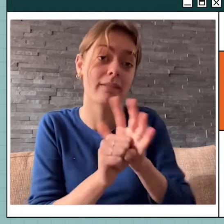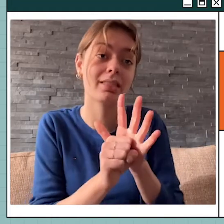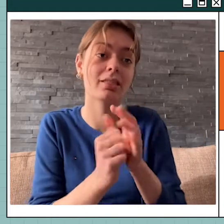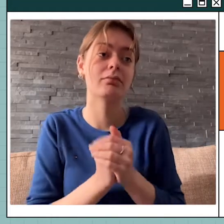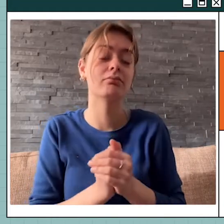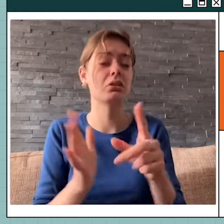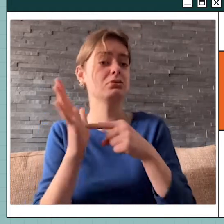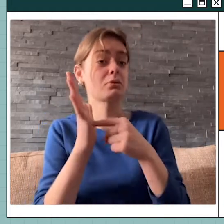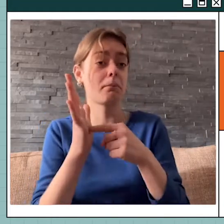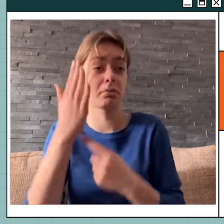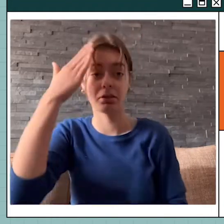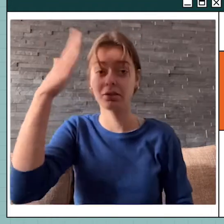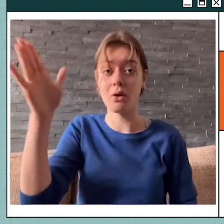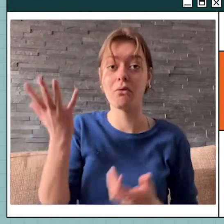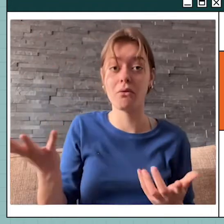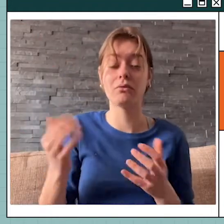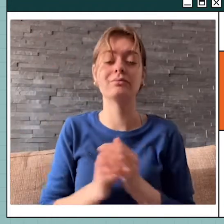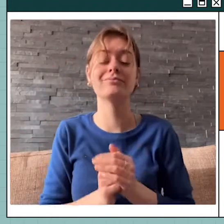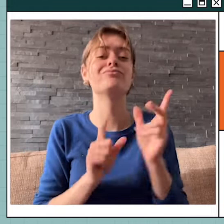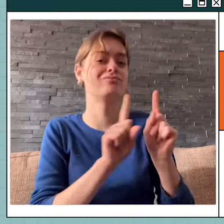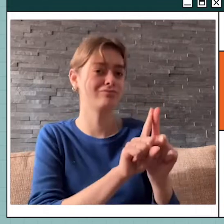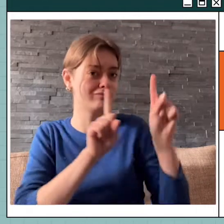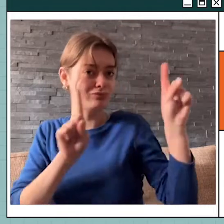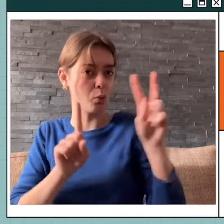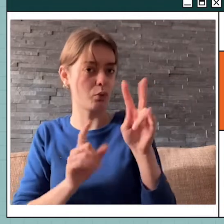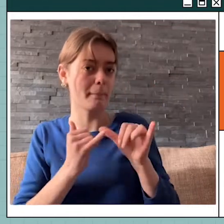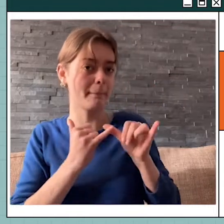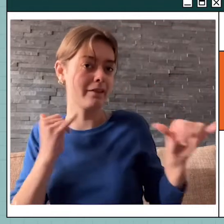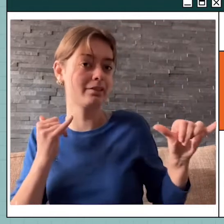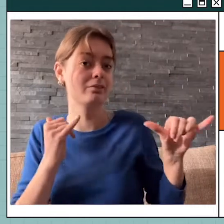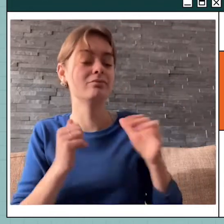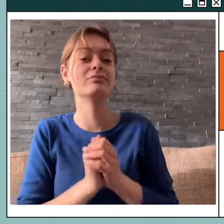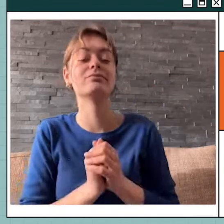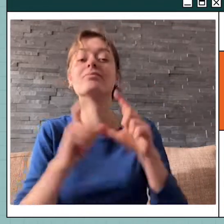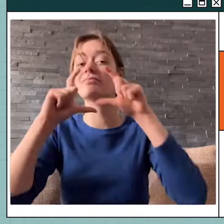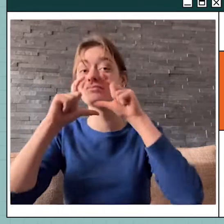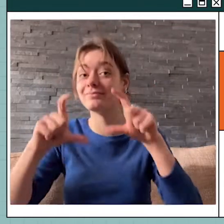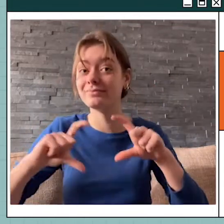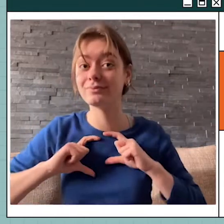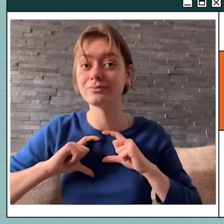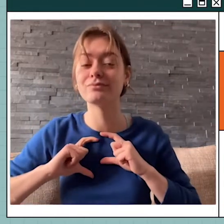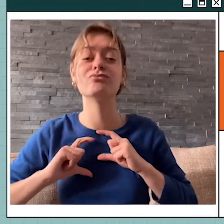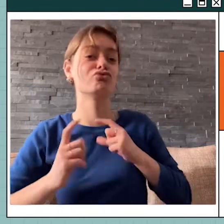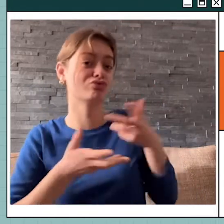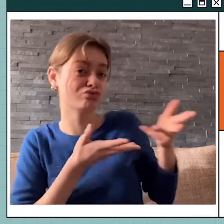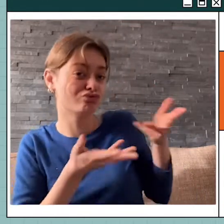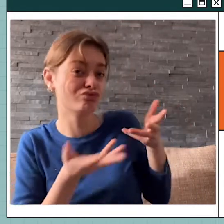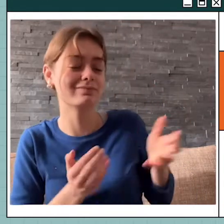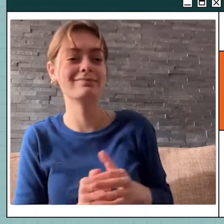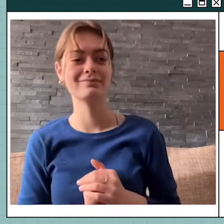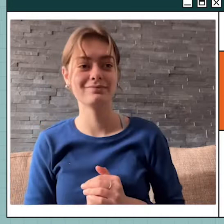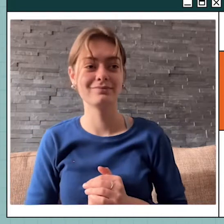qui est sécuritaire par rapport à la COVID-19, par exemple à l'extérieur, et reculez-vous à au moins 2 mètres de distance